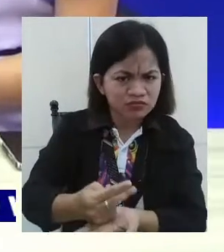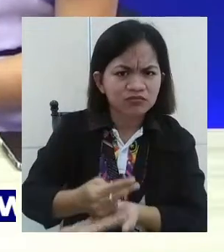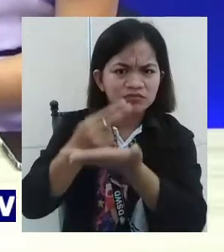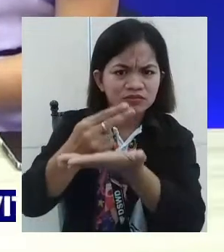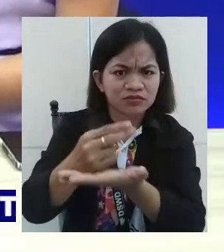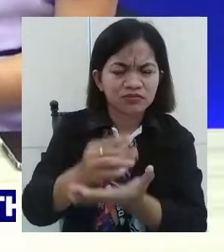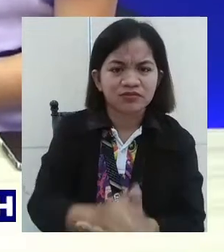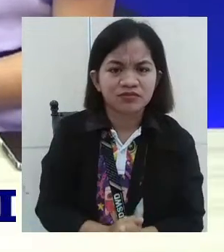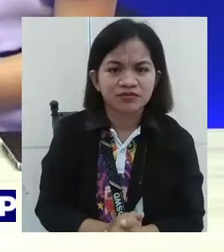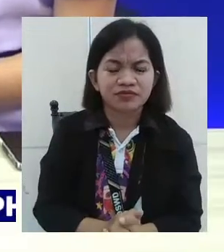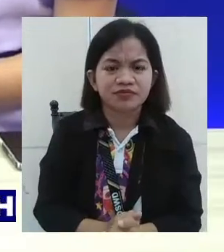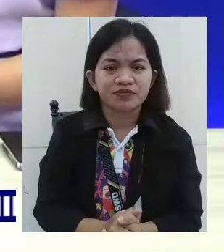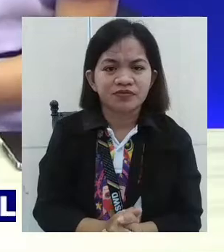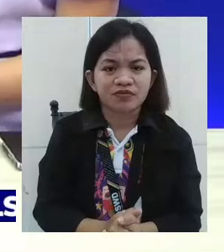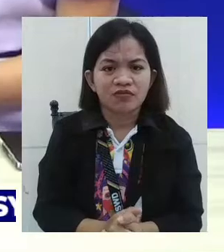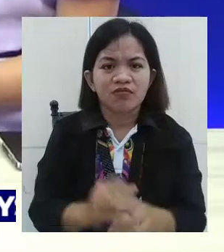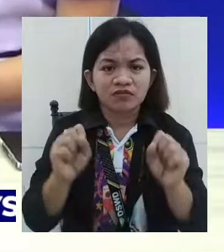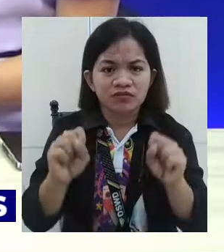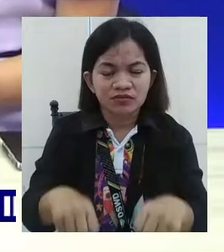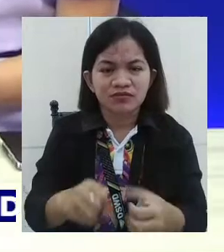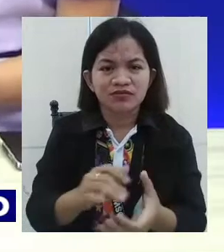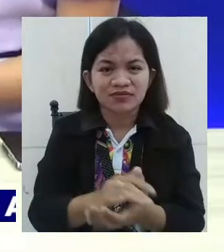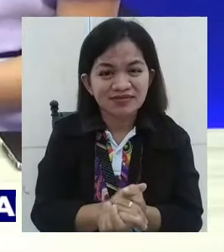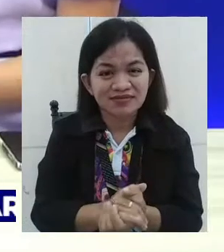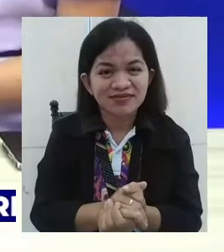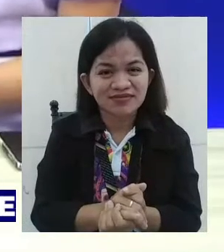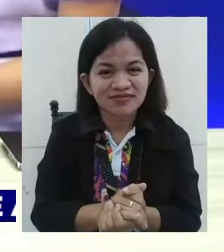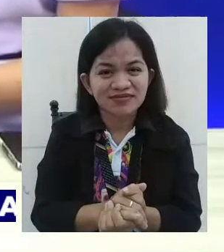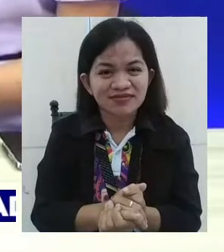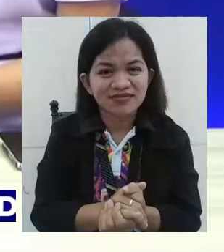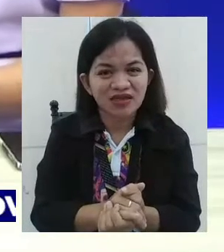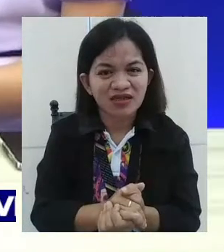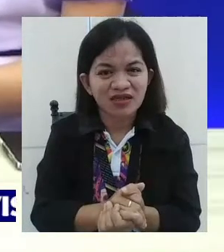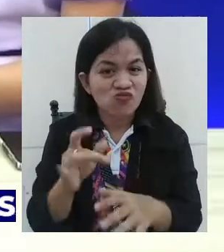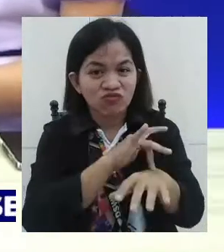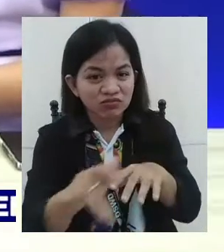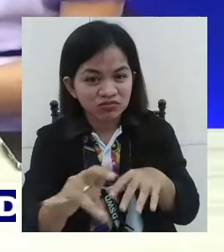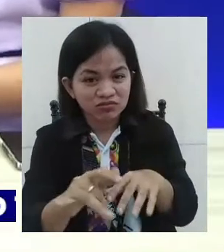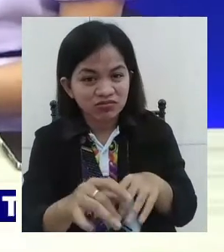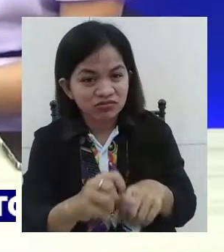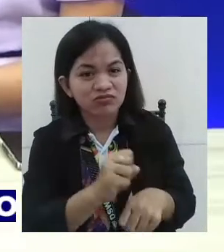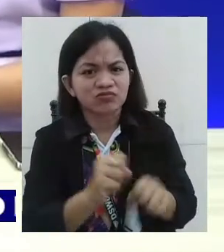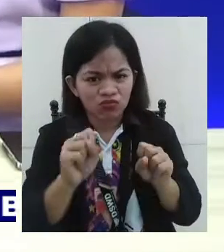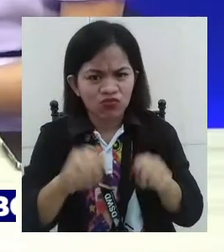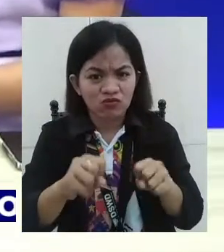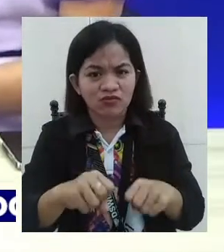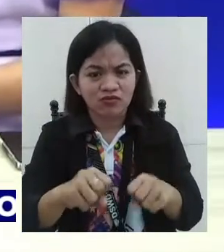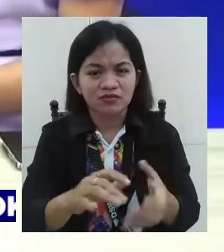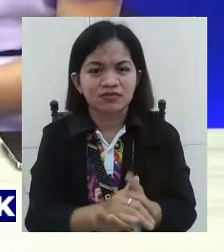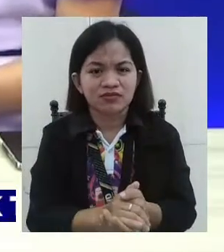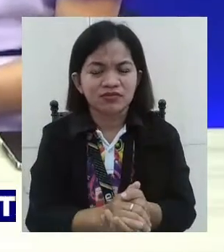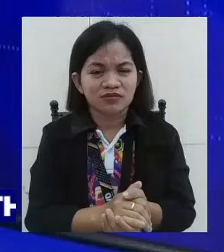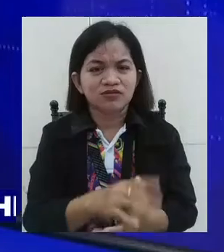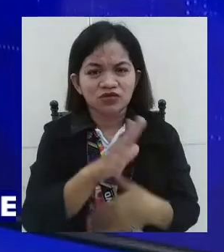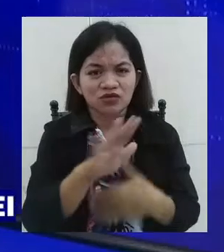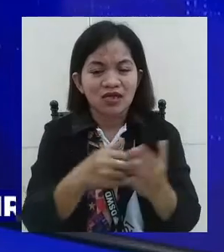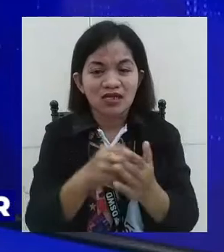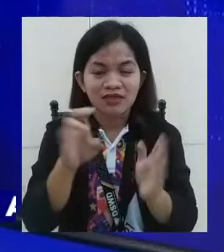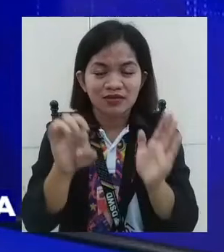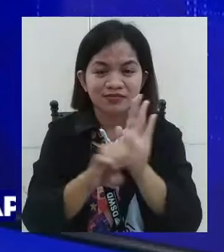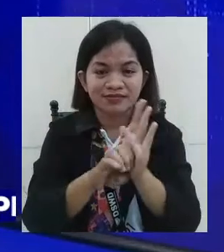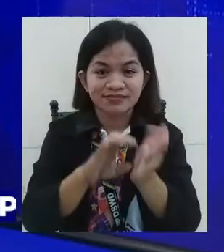kanila, yung mga vacancies sa ating pribadong sektor. Tulad ng Zamboanga, halimbawa, may mga malls dyan